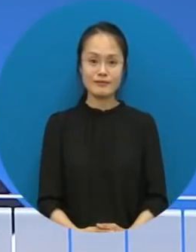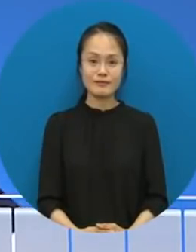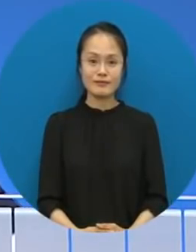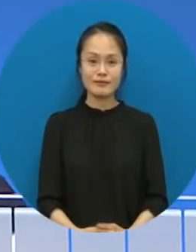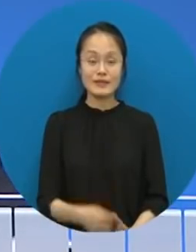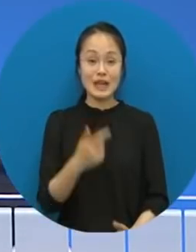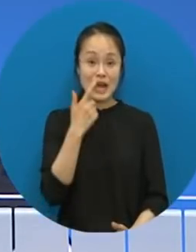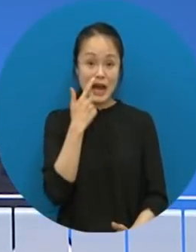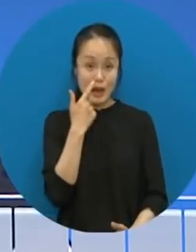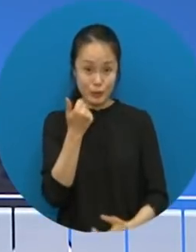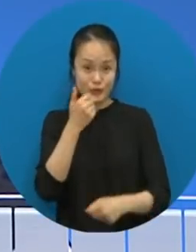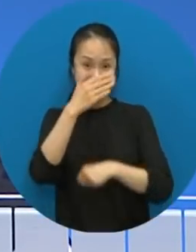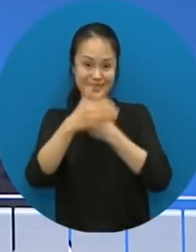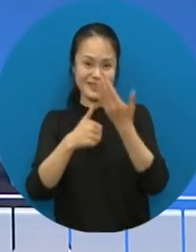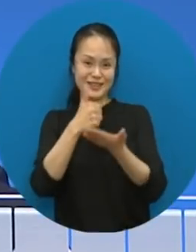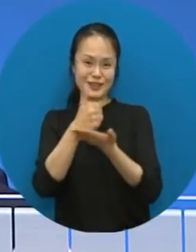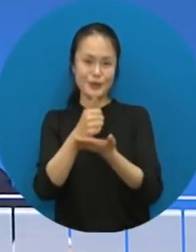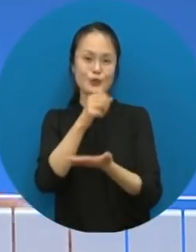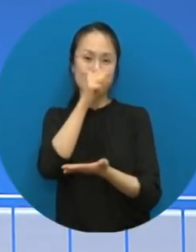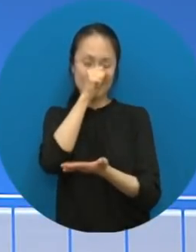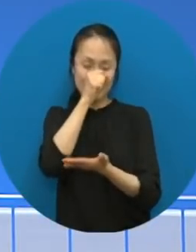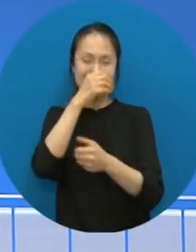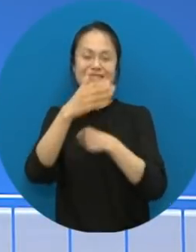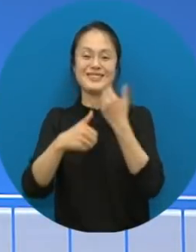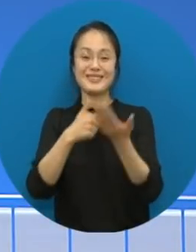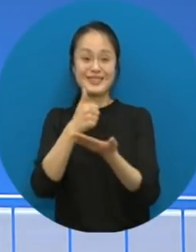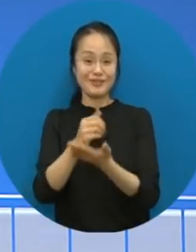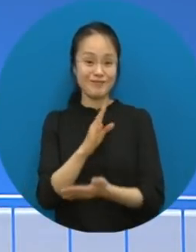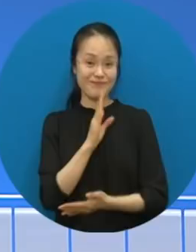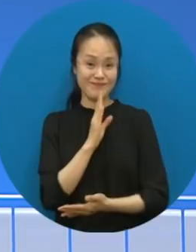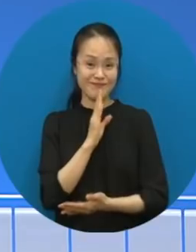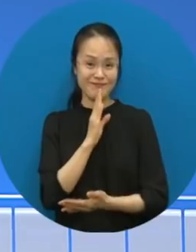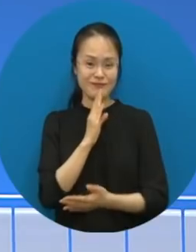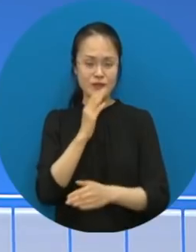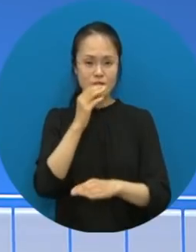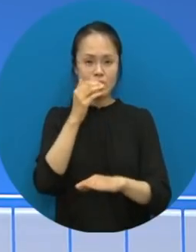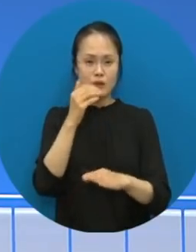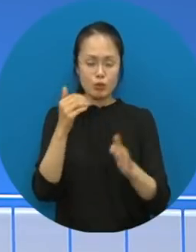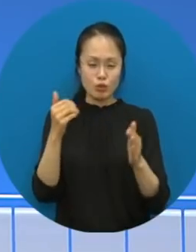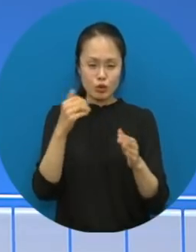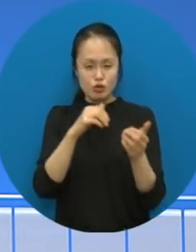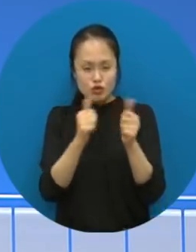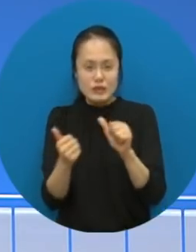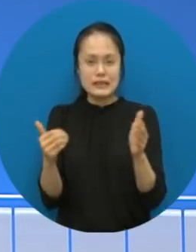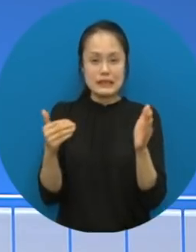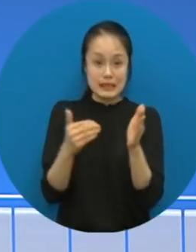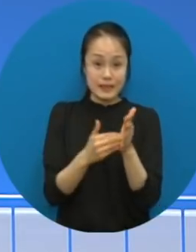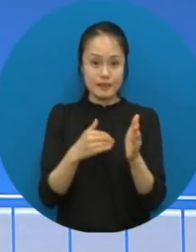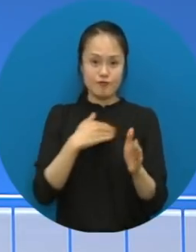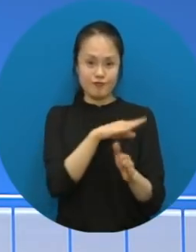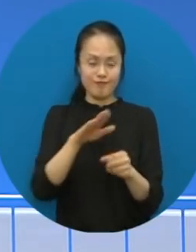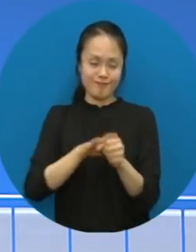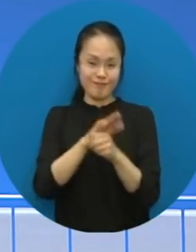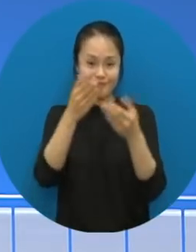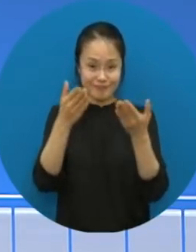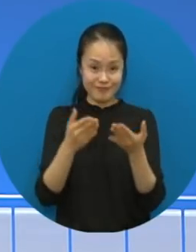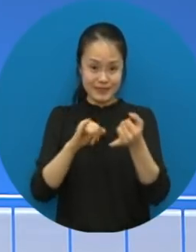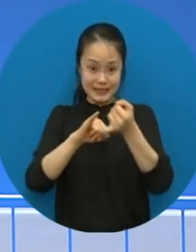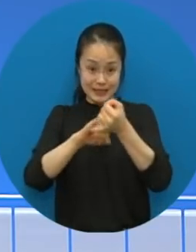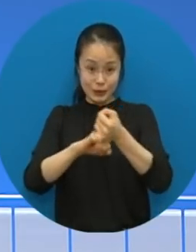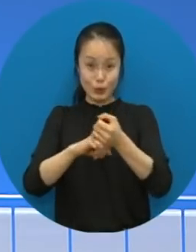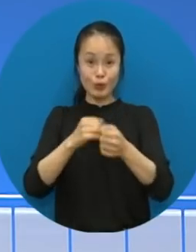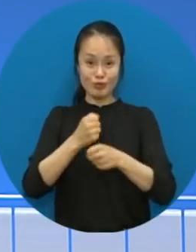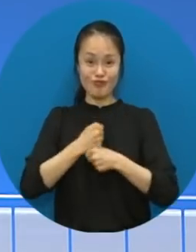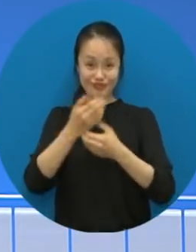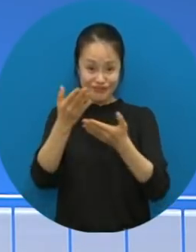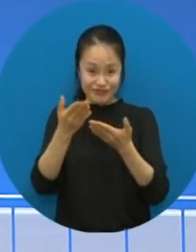아바 아버지 하나님은 좋으신 분이십니다. 죽기까지 사랑하사 약속을 지키시고 또 이